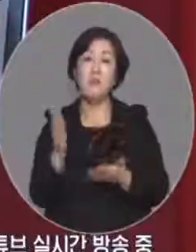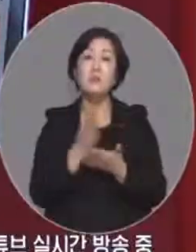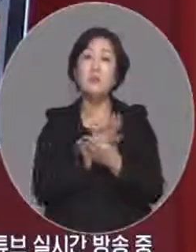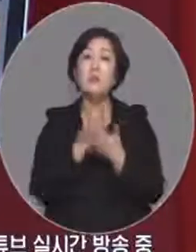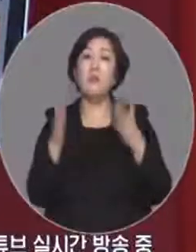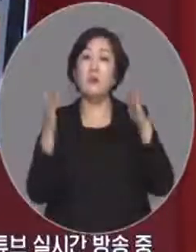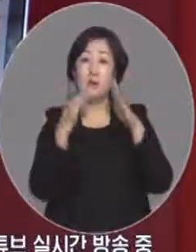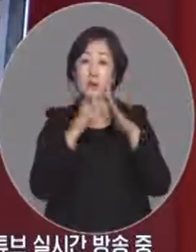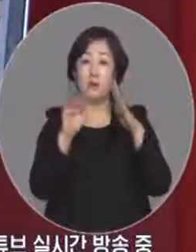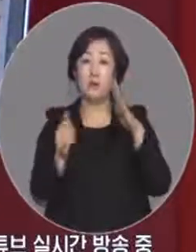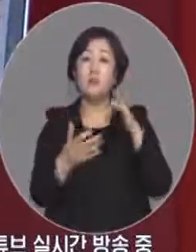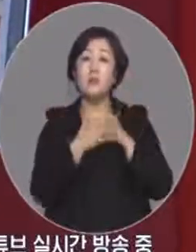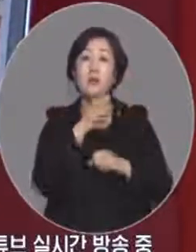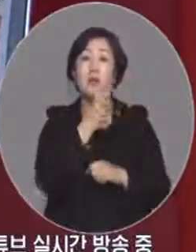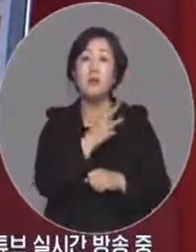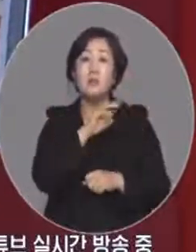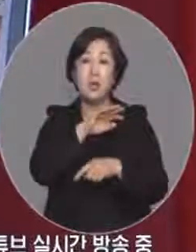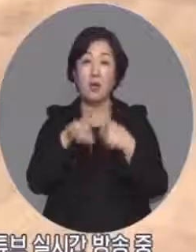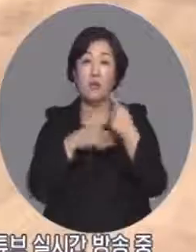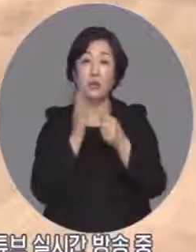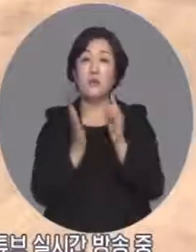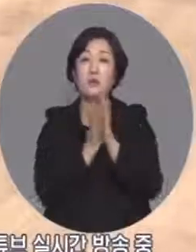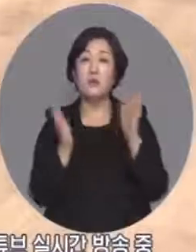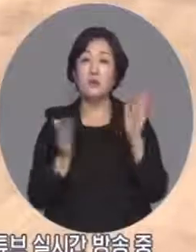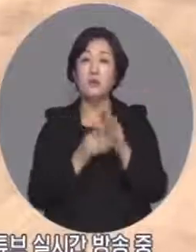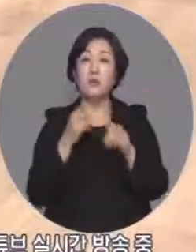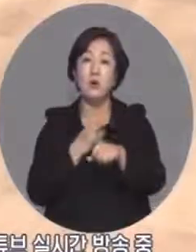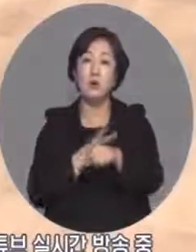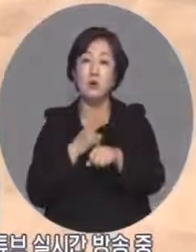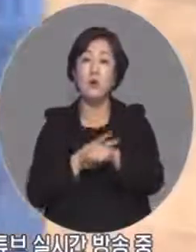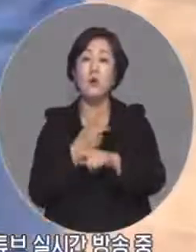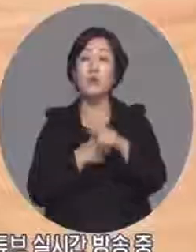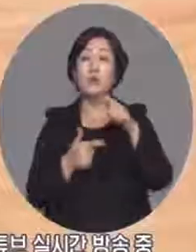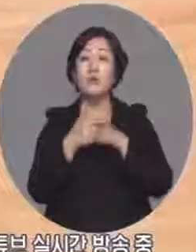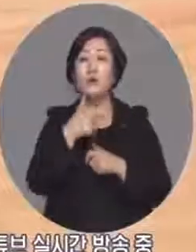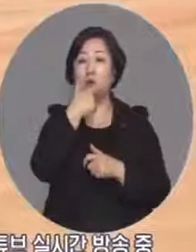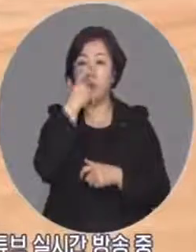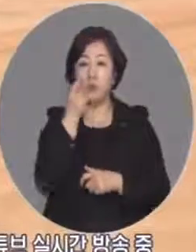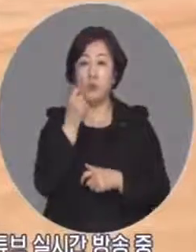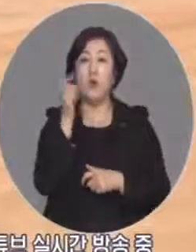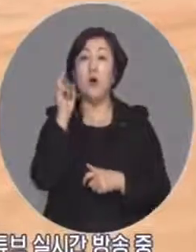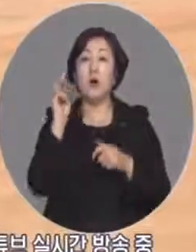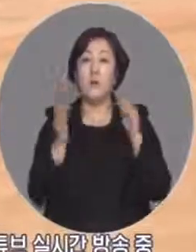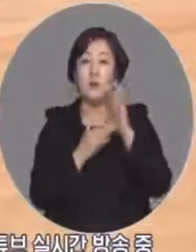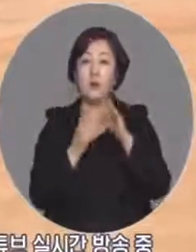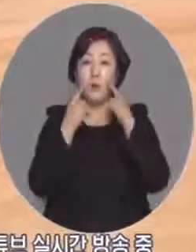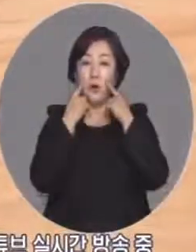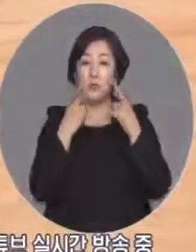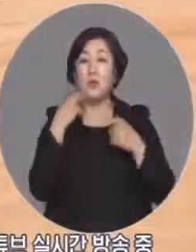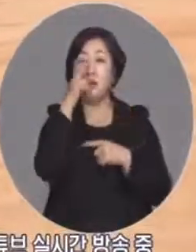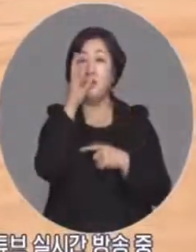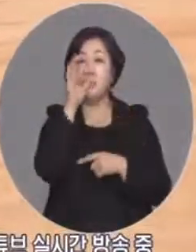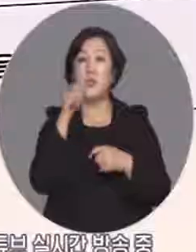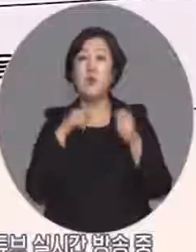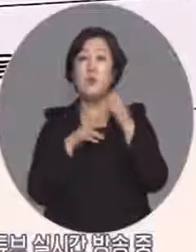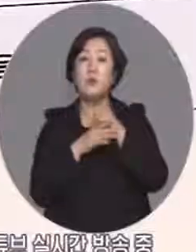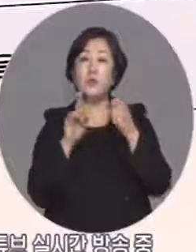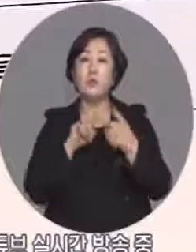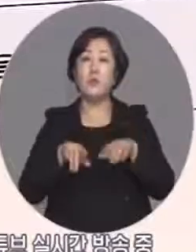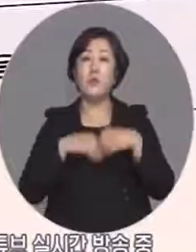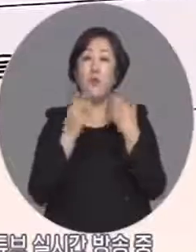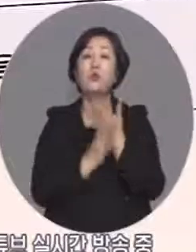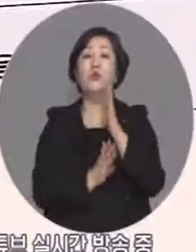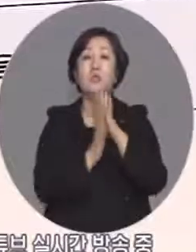선별진료소 13개가 운영되는 상황에서 의료진 부족 사태가 가중될 수 있고 검사의 정확도에도 문제가 있다며 전